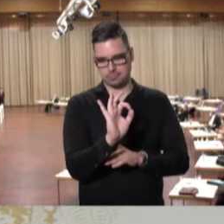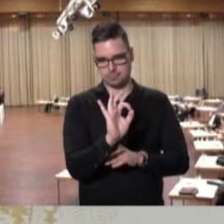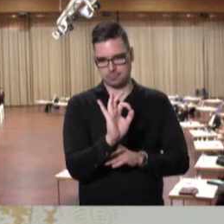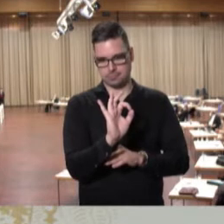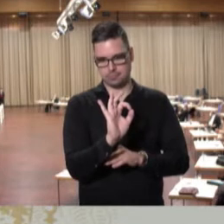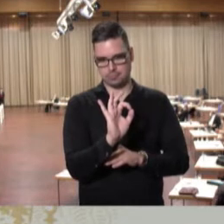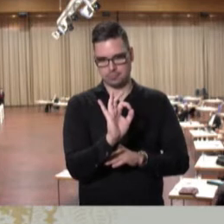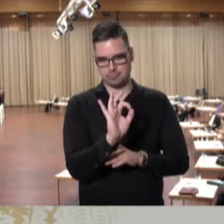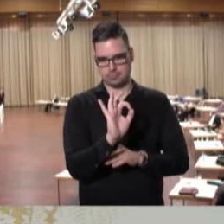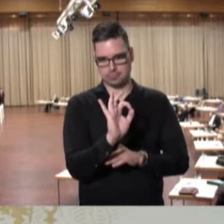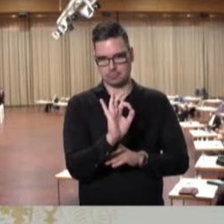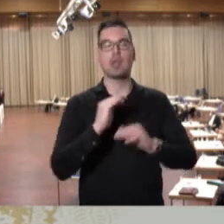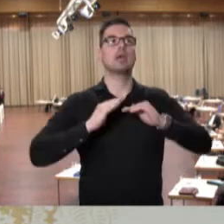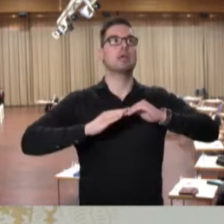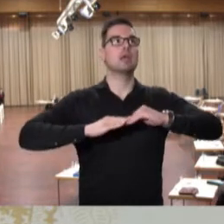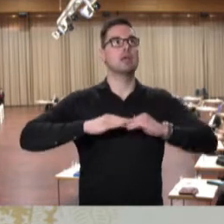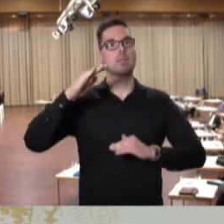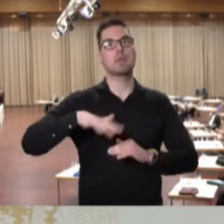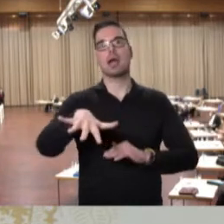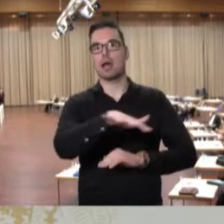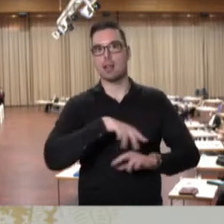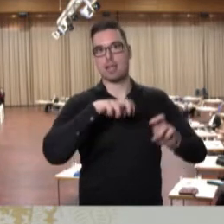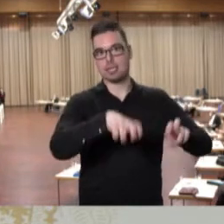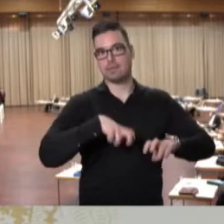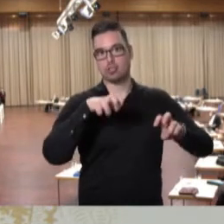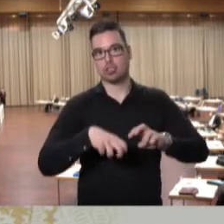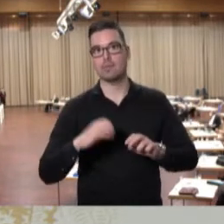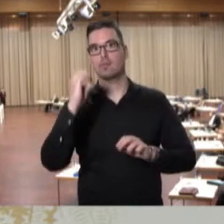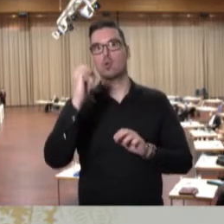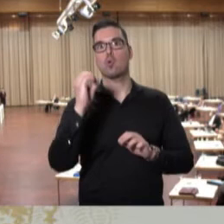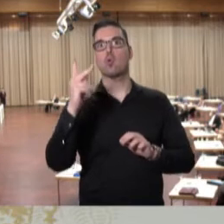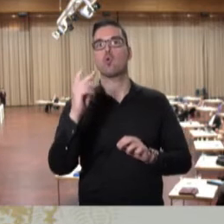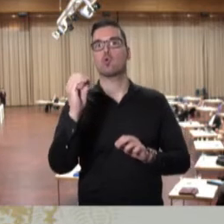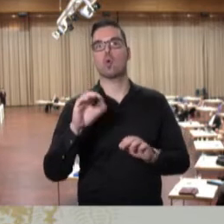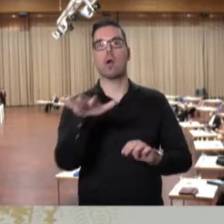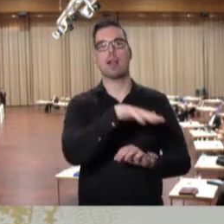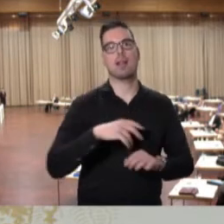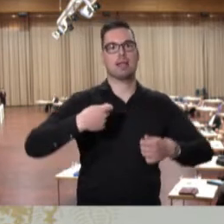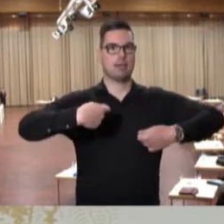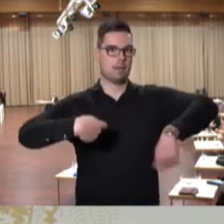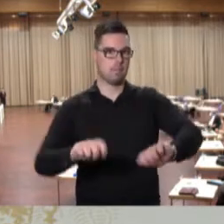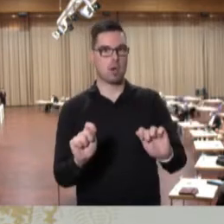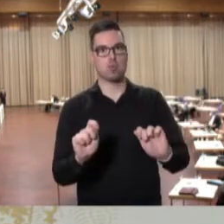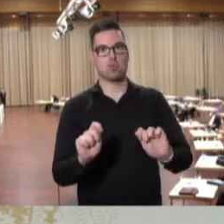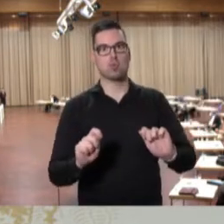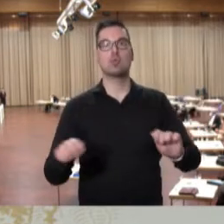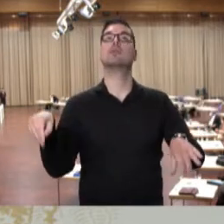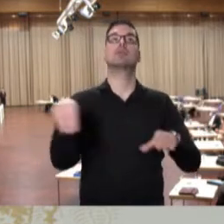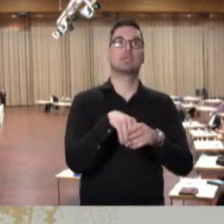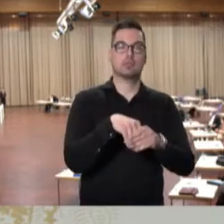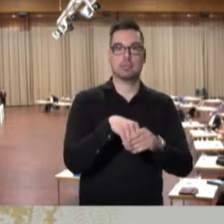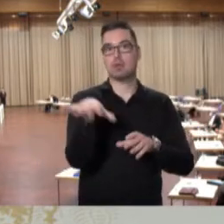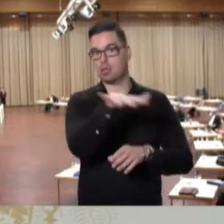um mehr landwirte einzukaufen damit dieser auf ökolandbau umstellen inklusive natürlich der umfangreichen